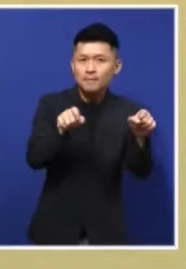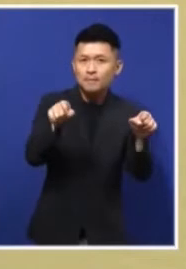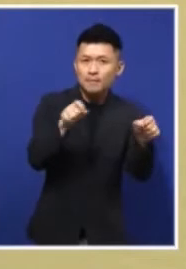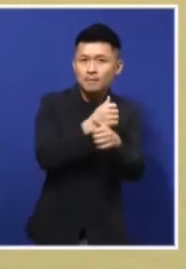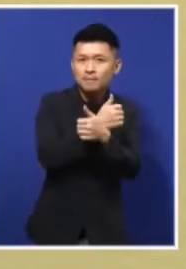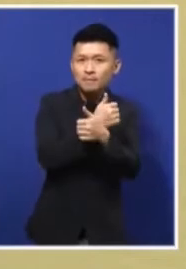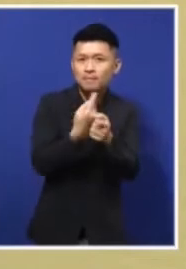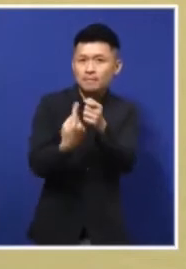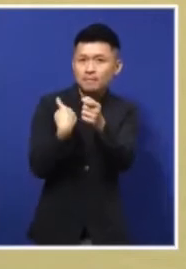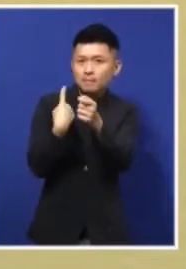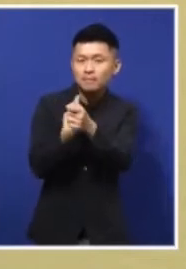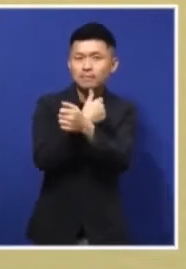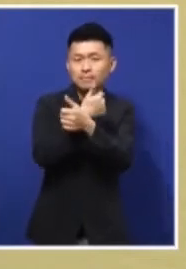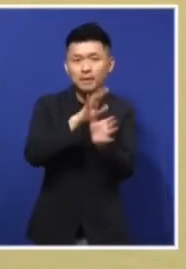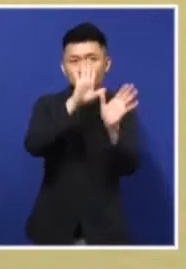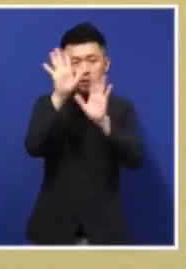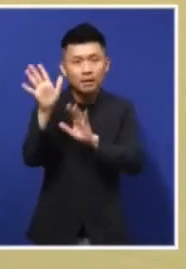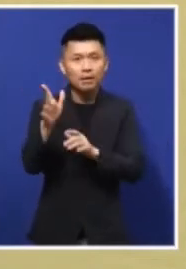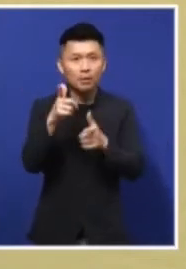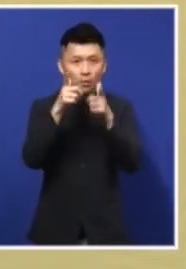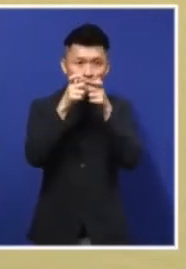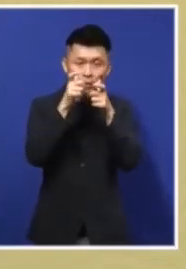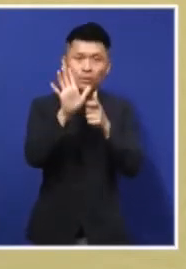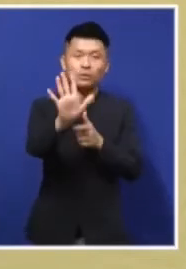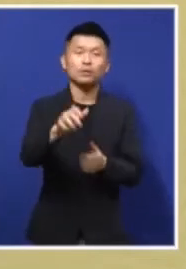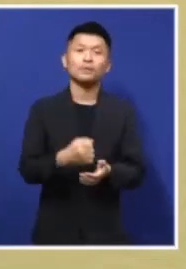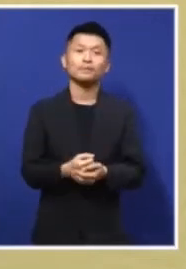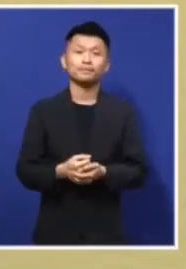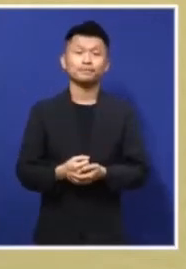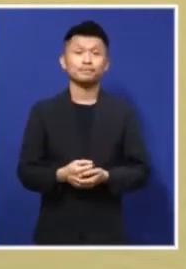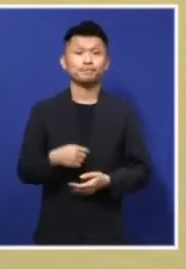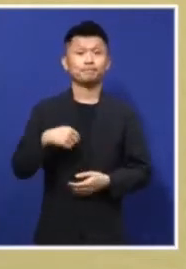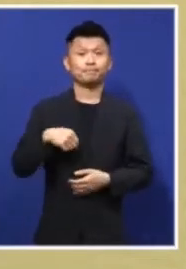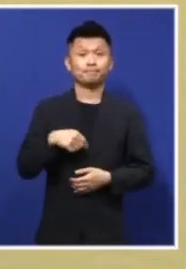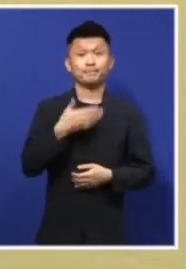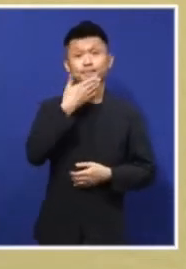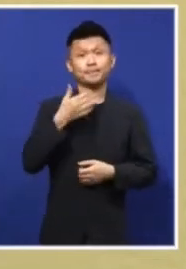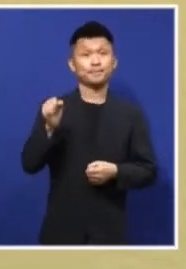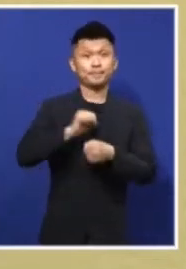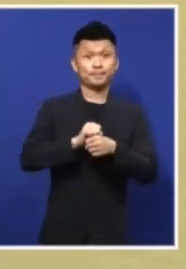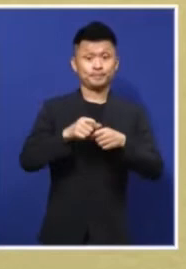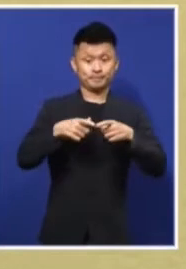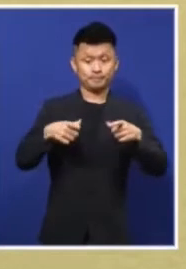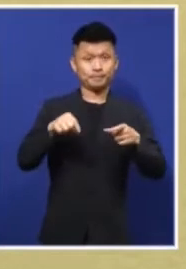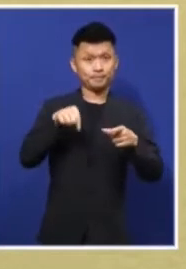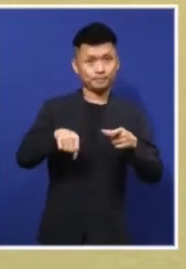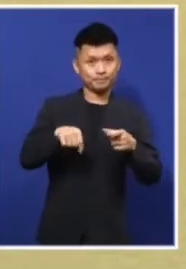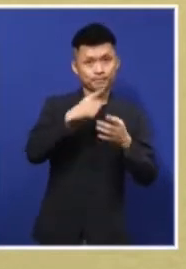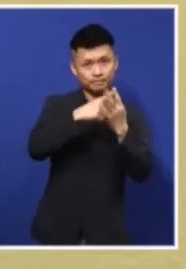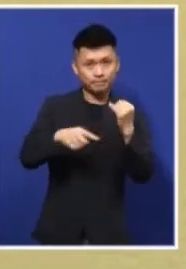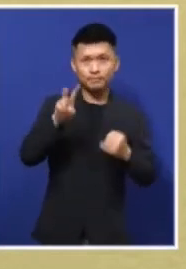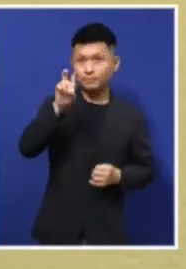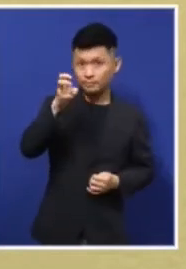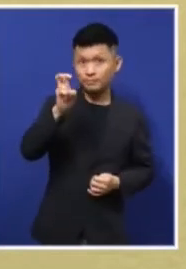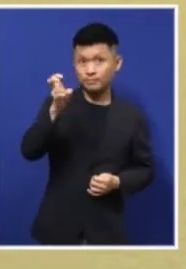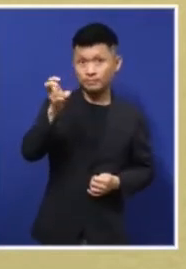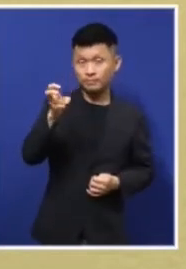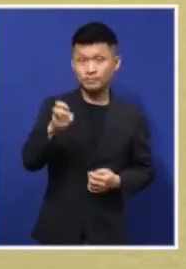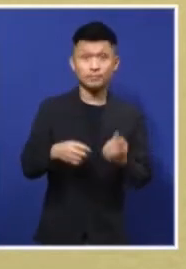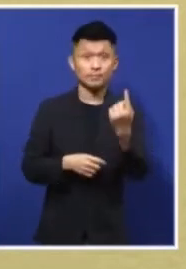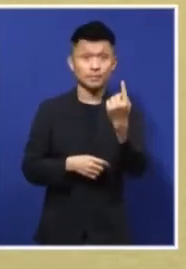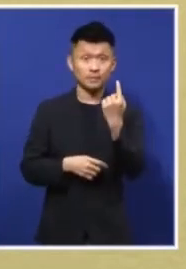去年推动的情形。那我们地方创生加码券这次是有20万份，一份